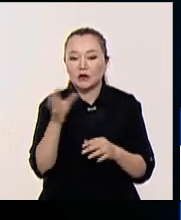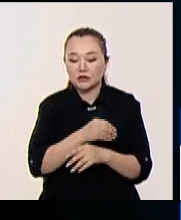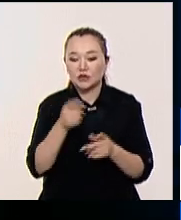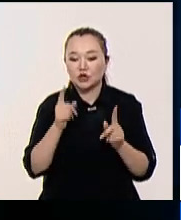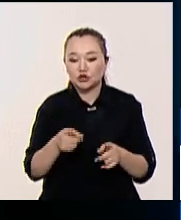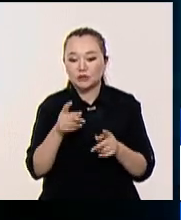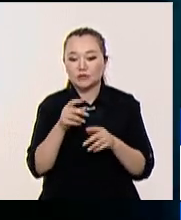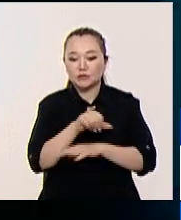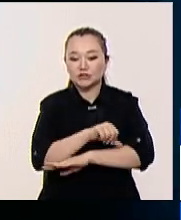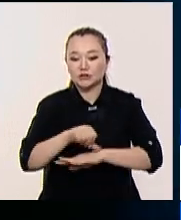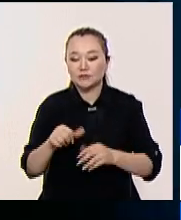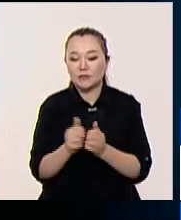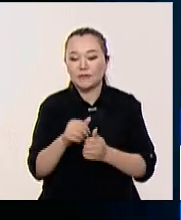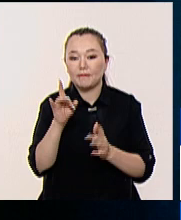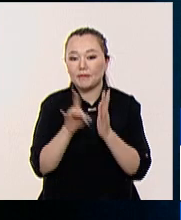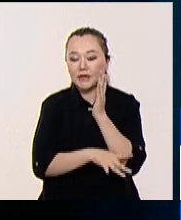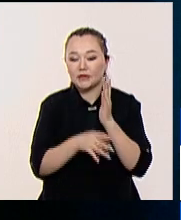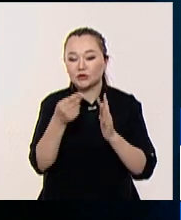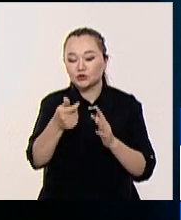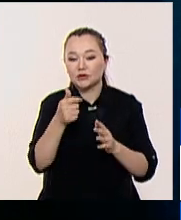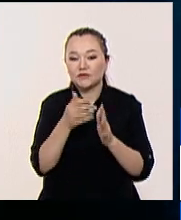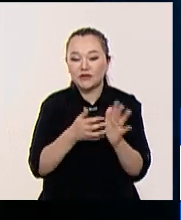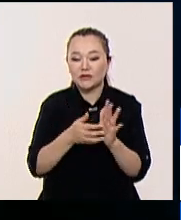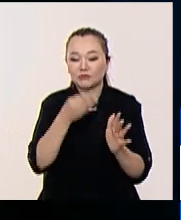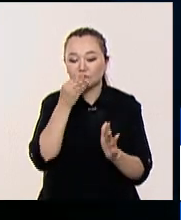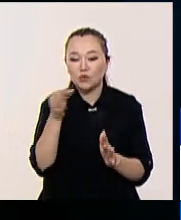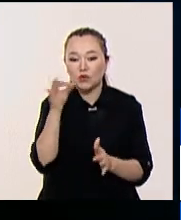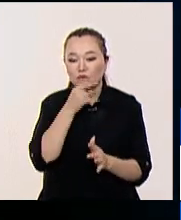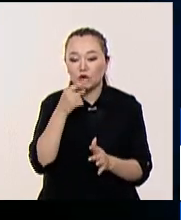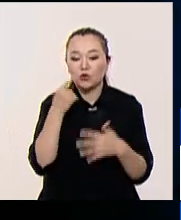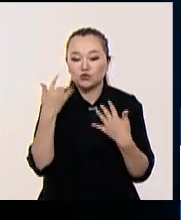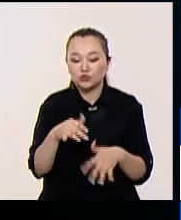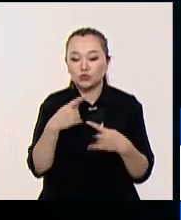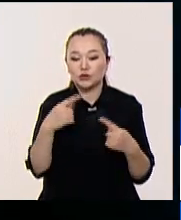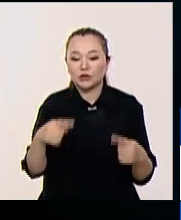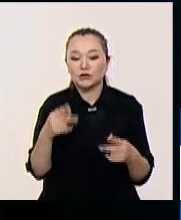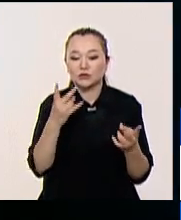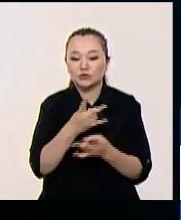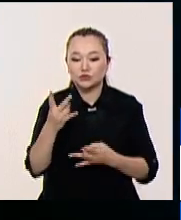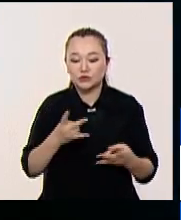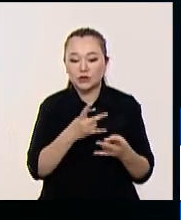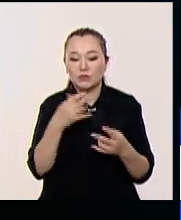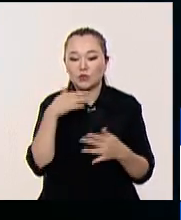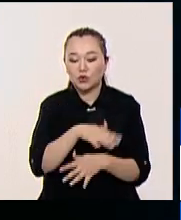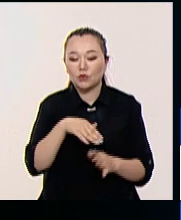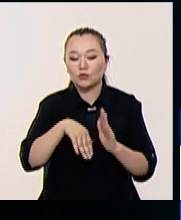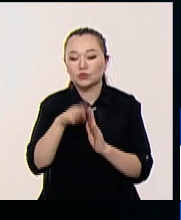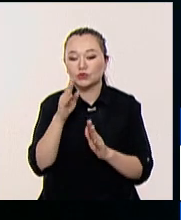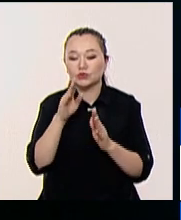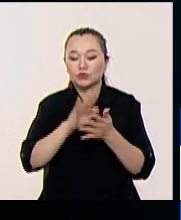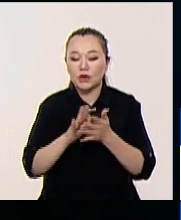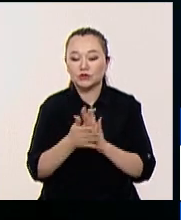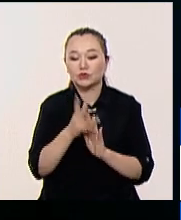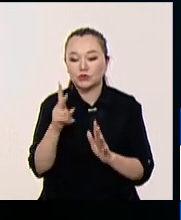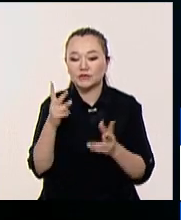за чертой бедности. И этих денег едва хватает на продукты, не говоря уже о других базовых потребностях. Немногим лучше ситуация у тех,